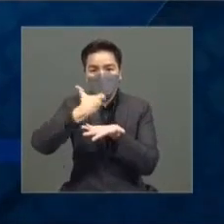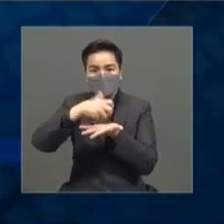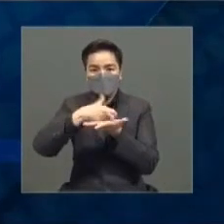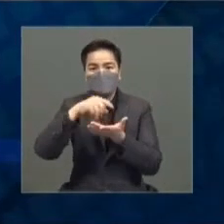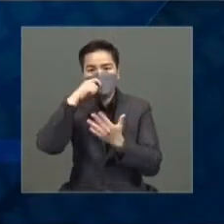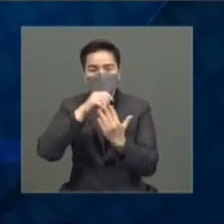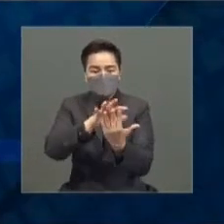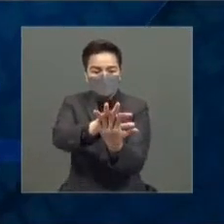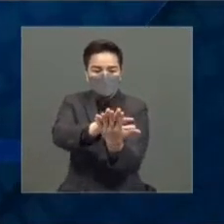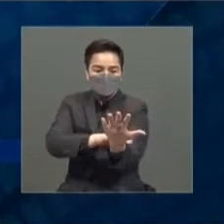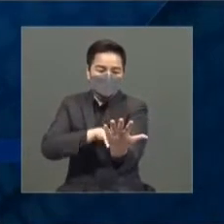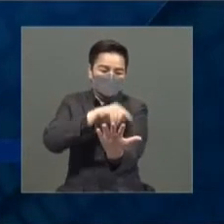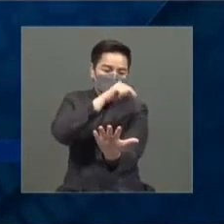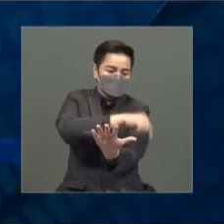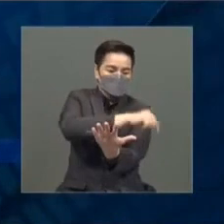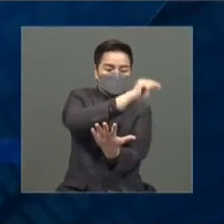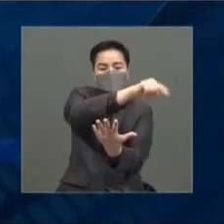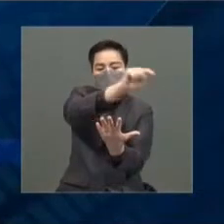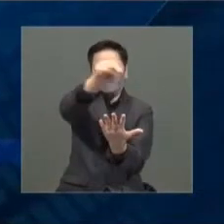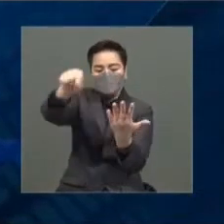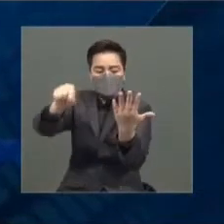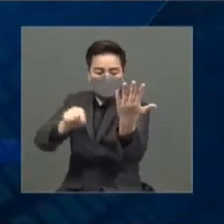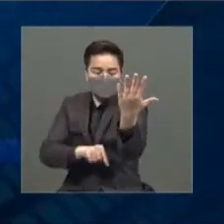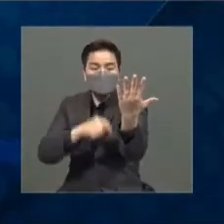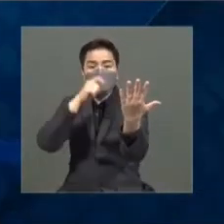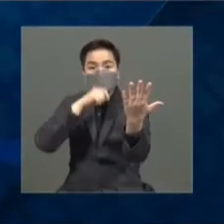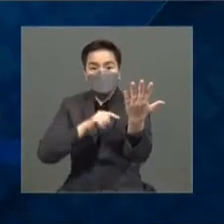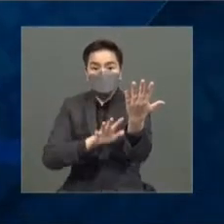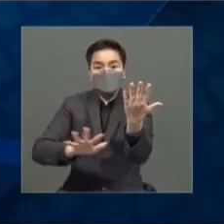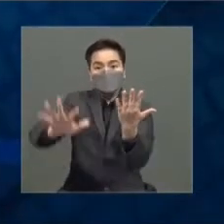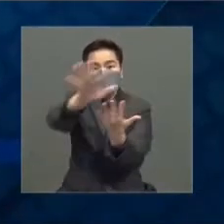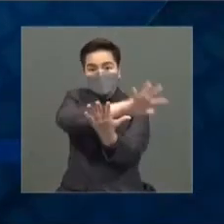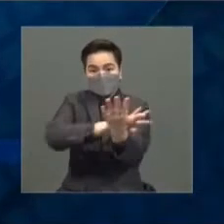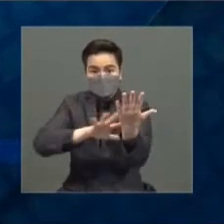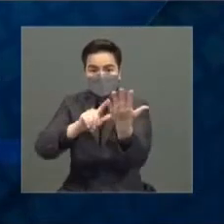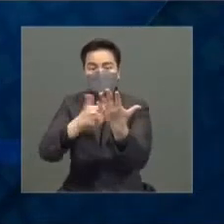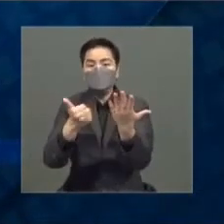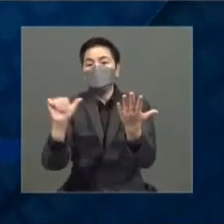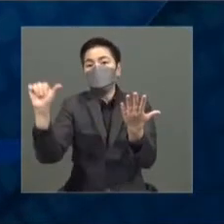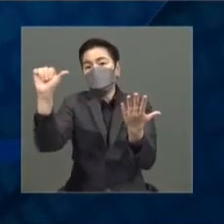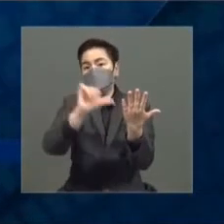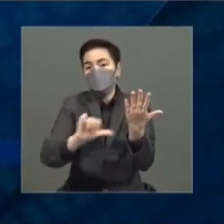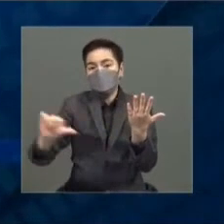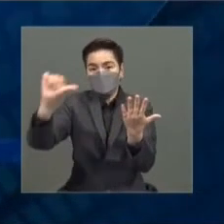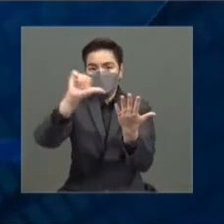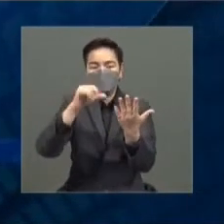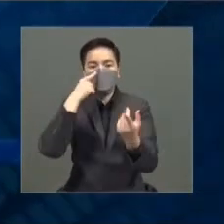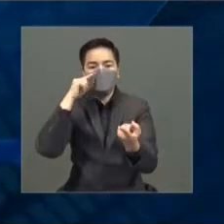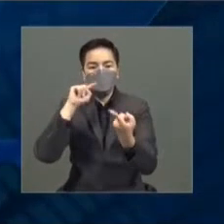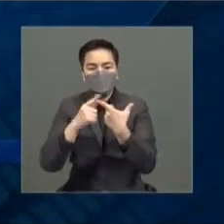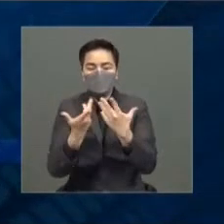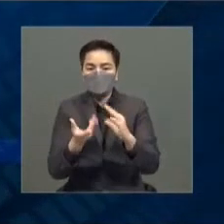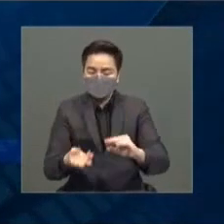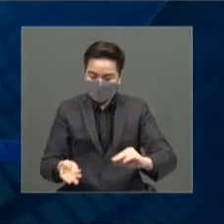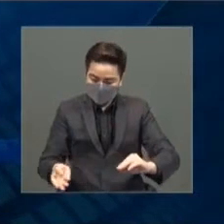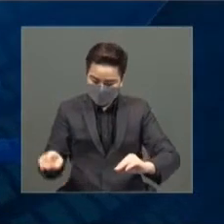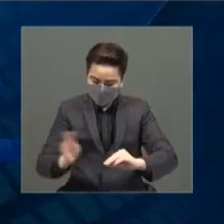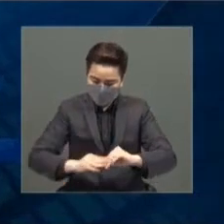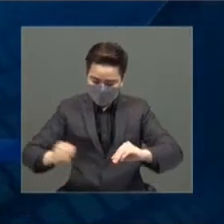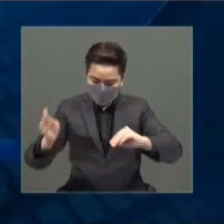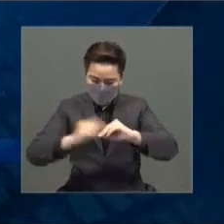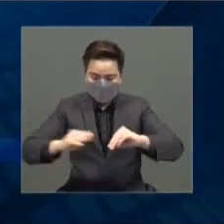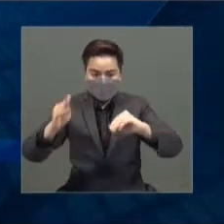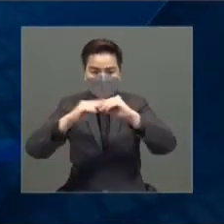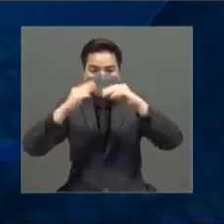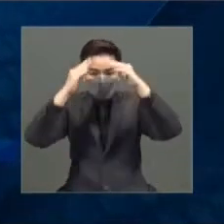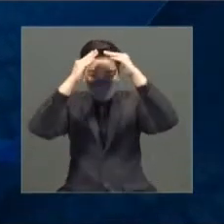อบบ้านเรานะคะจะเห็นได้ว่าตัวเลขในภูมิภาคเอเชียเนี่ยนะคะค่อนข้างจะขยับขึ้นมี